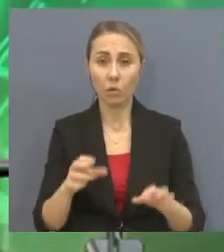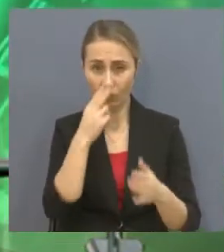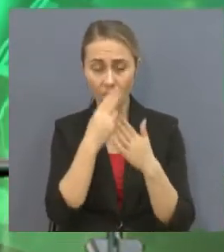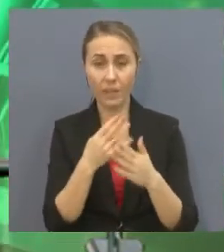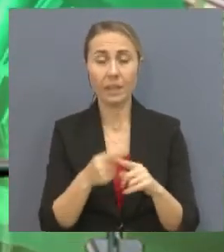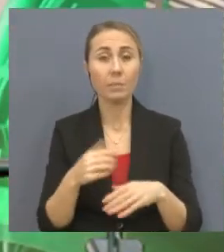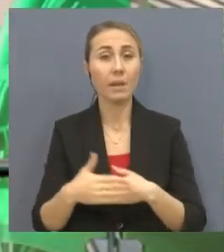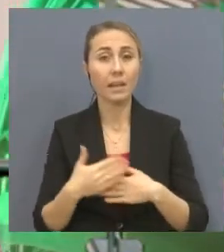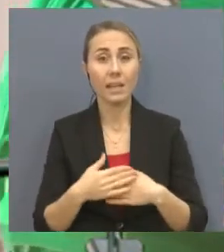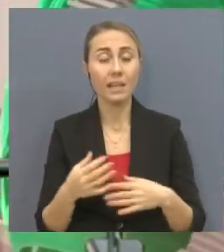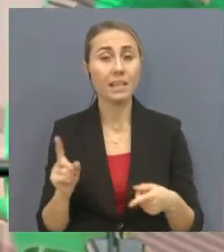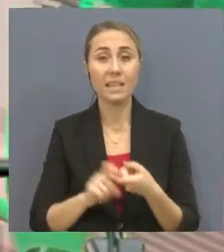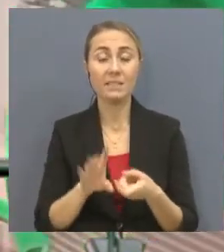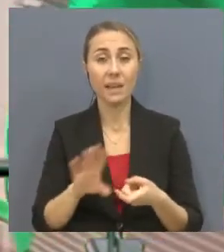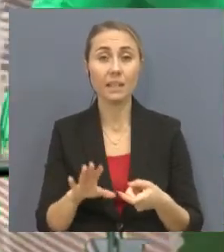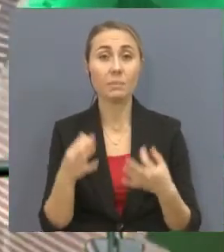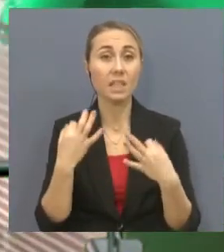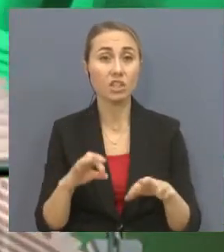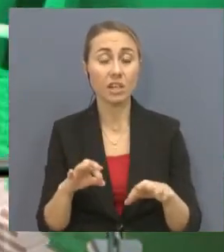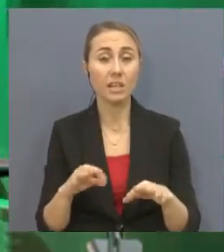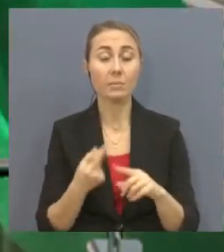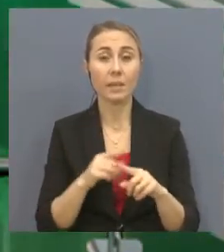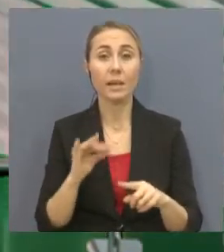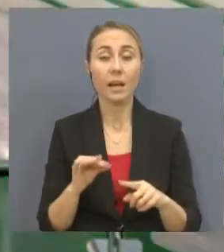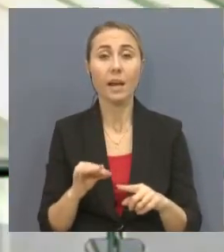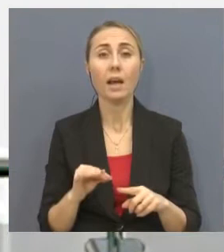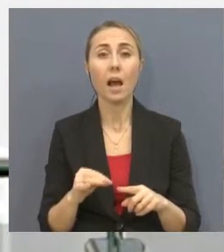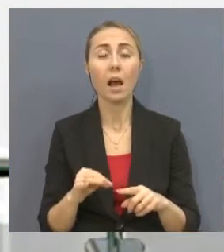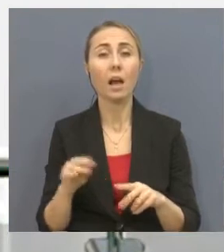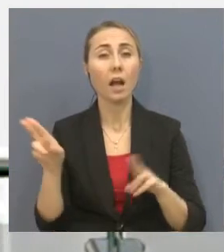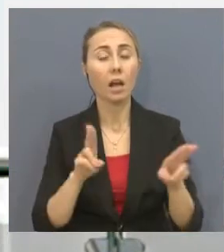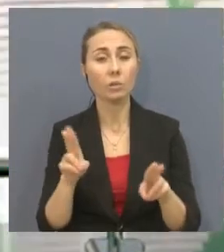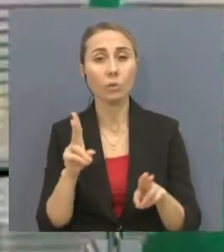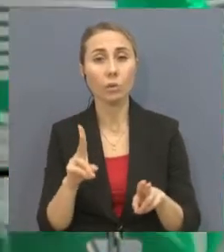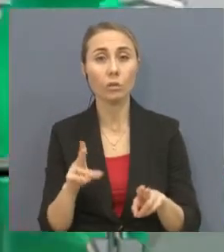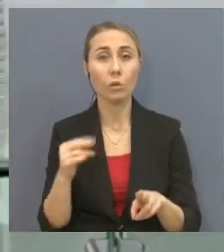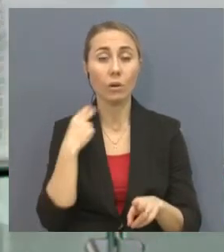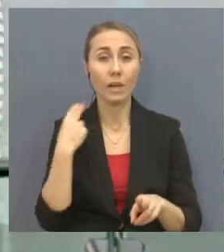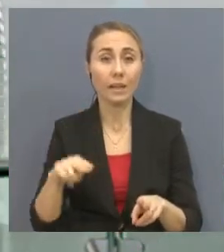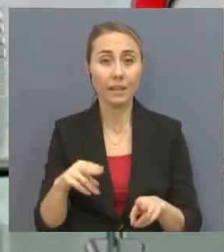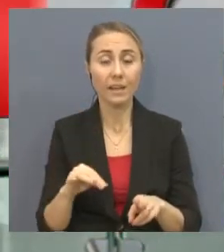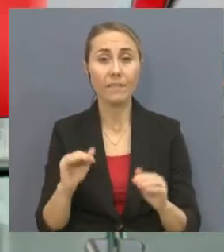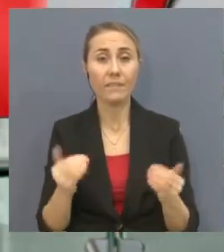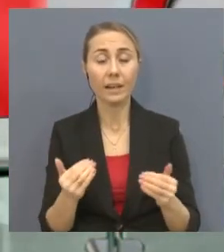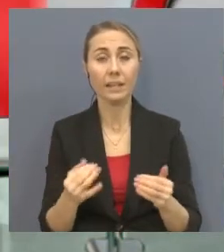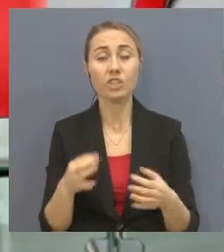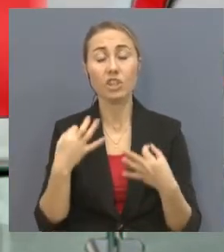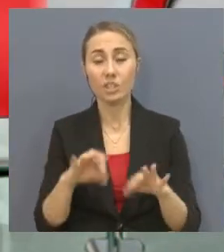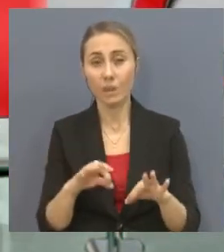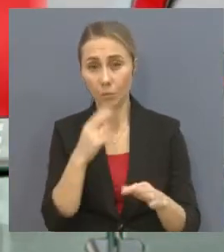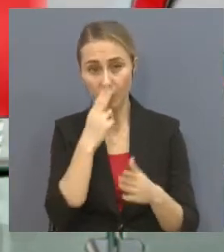связанных с лишением свободы осуществление контроля за осужденным отбывающим наказание в виде ограничения свободы